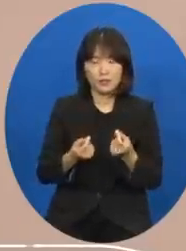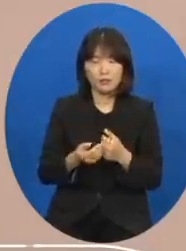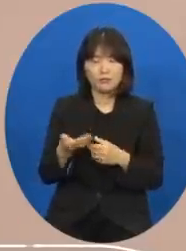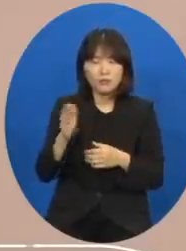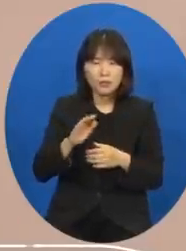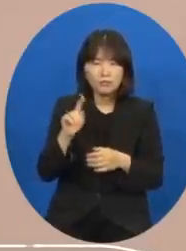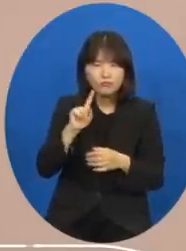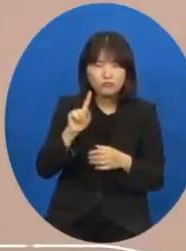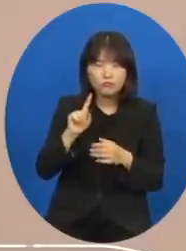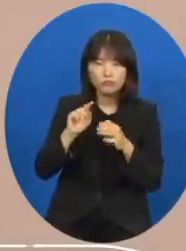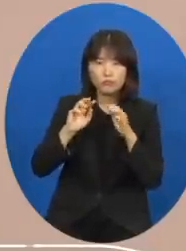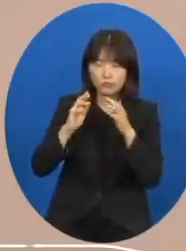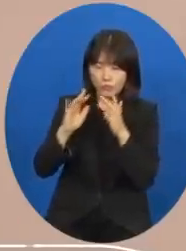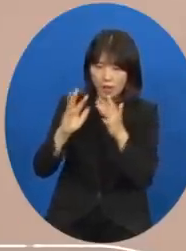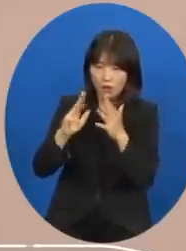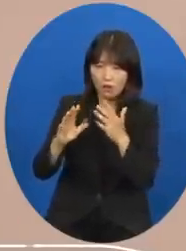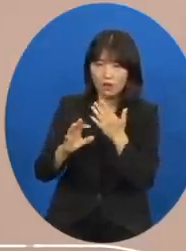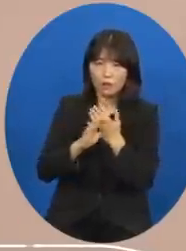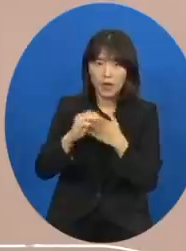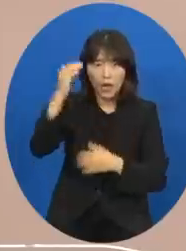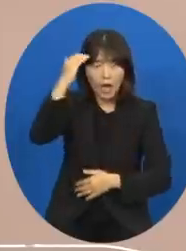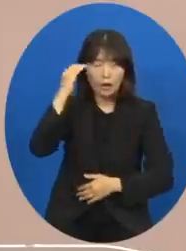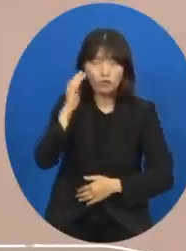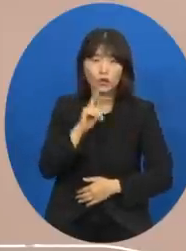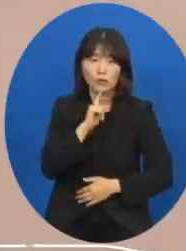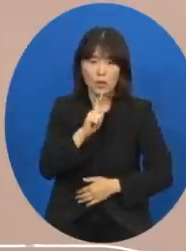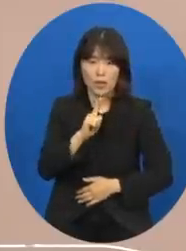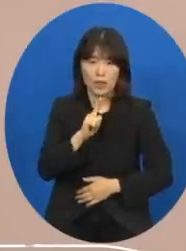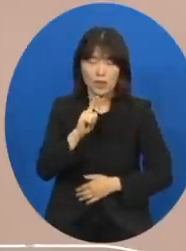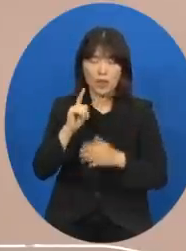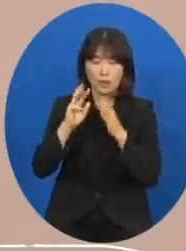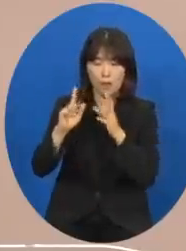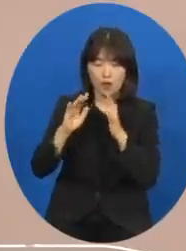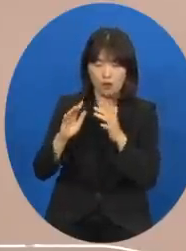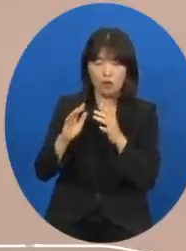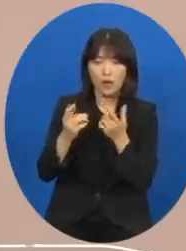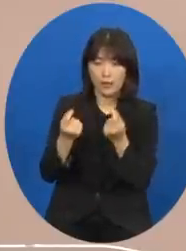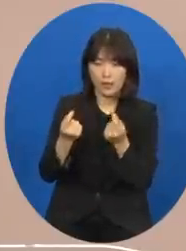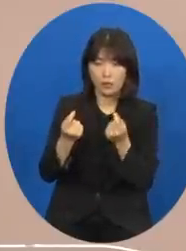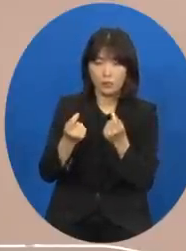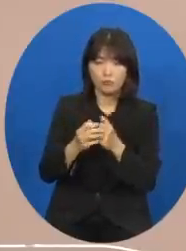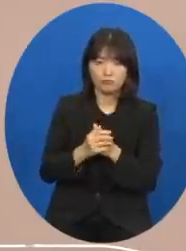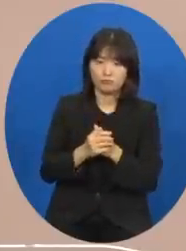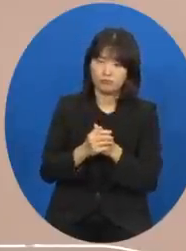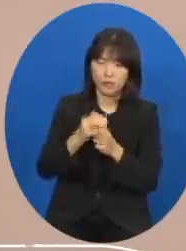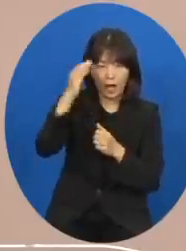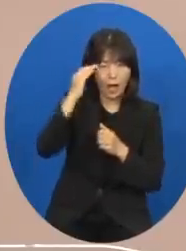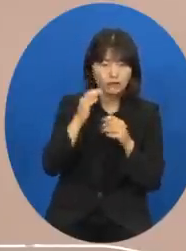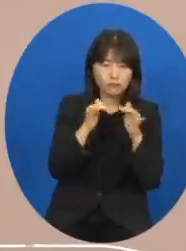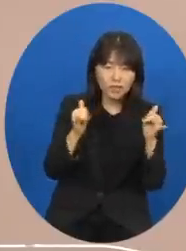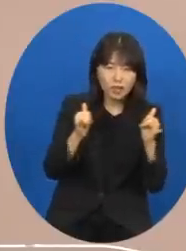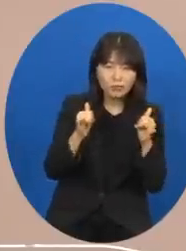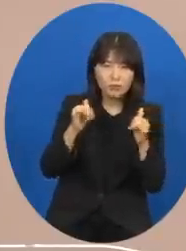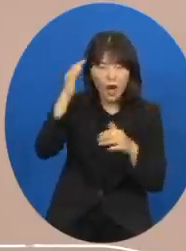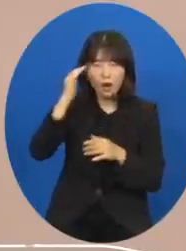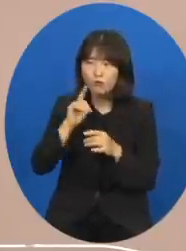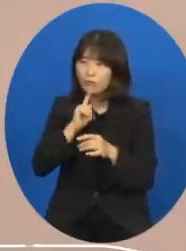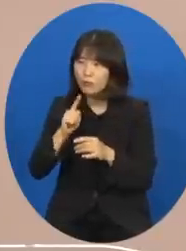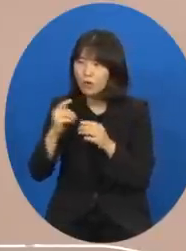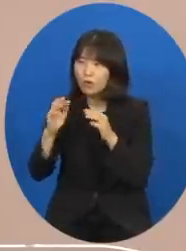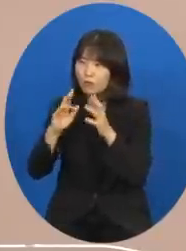무슨 방언이냐면 한국말 방언을 받은 것 같다는 거예요. 아니 한국 사람이 무슨 한국말 방언을